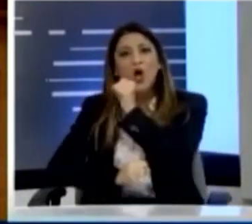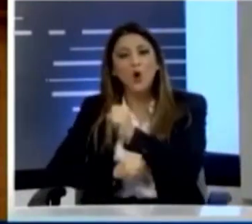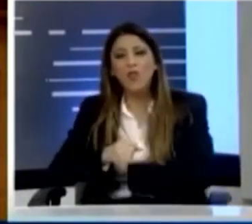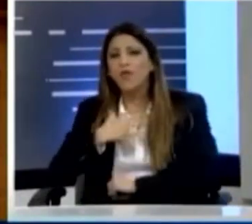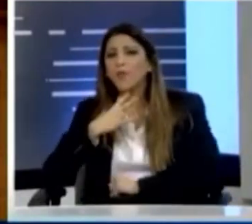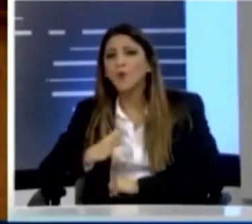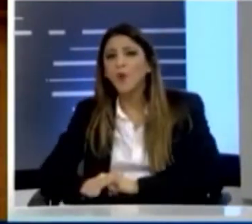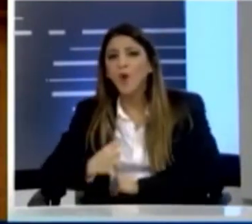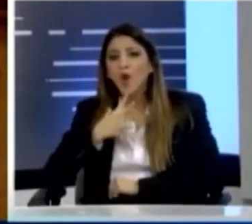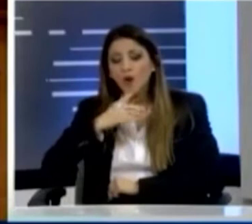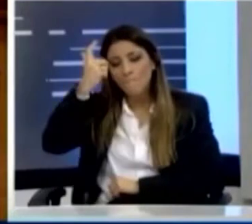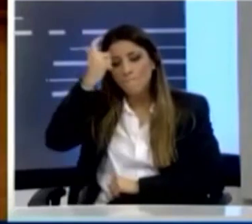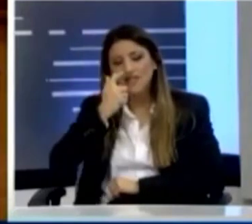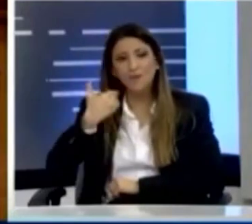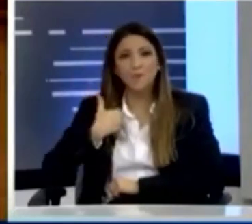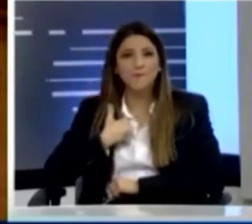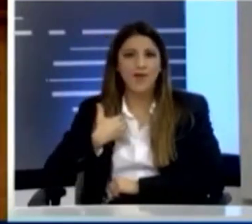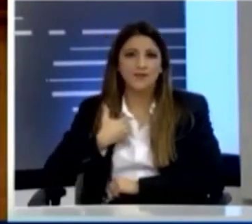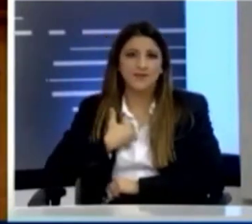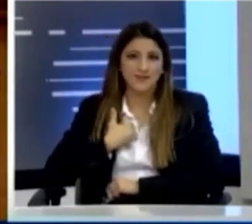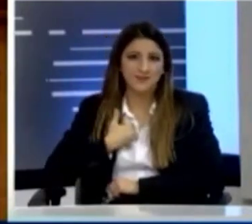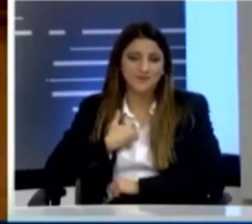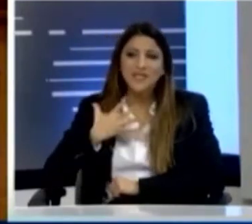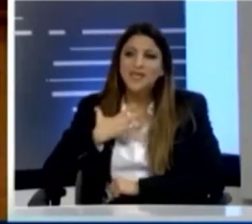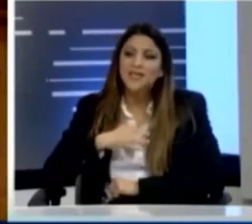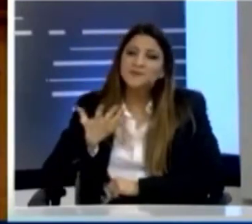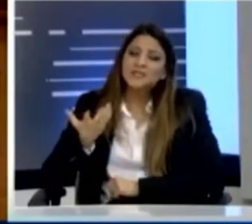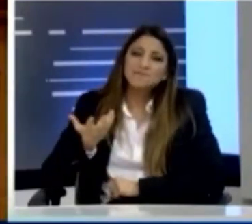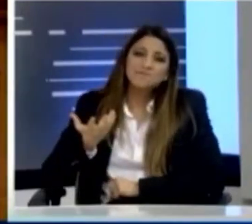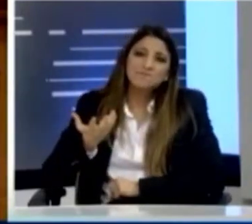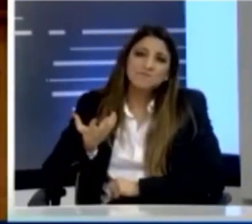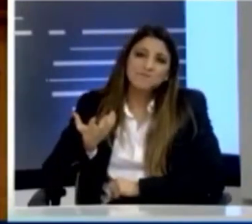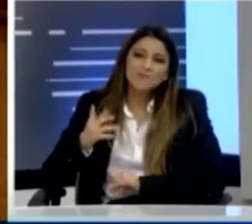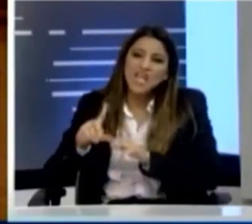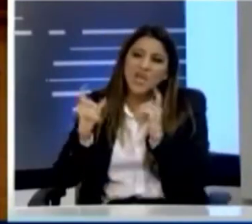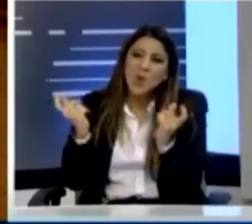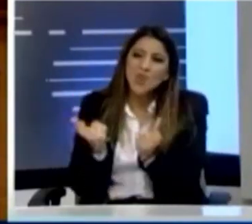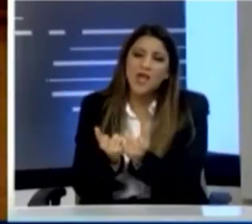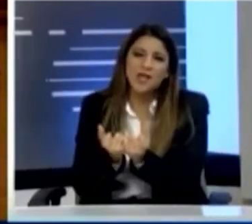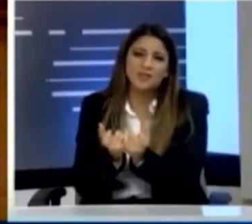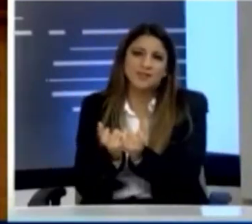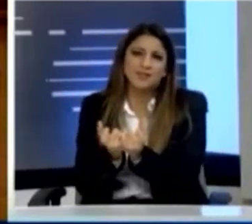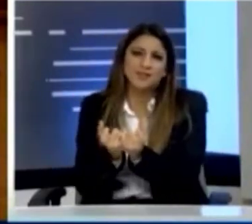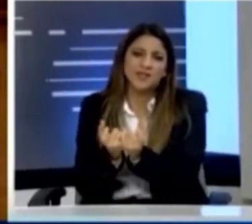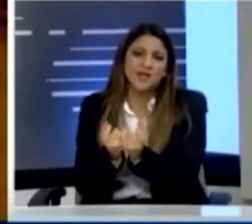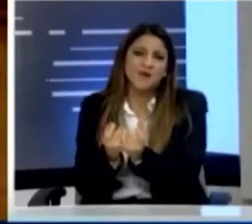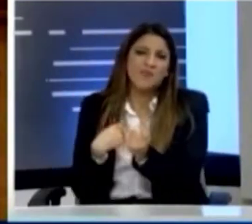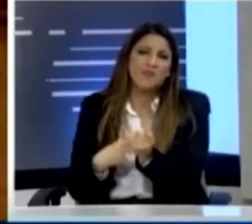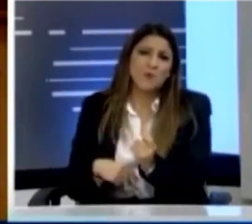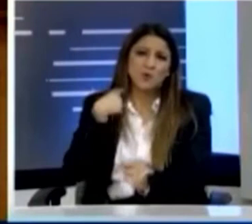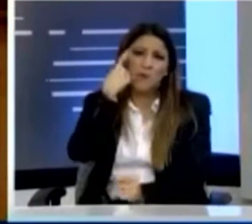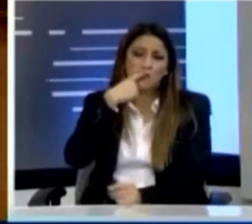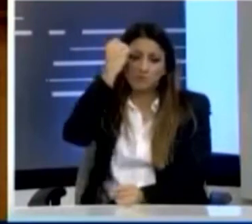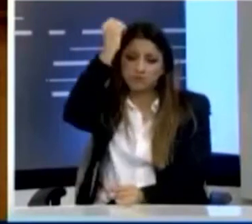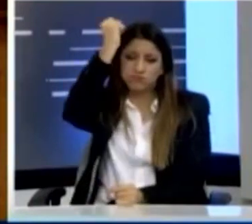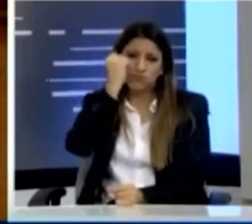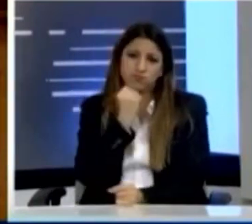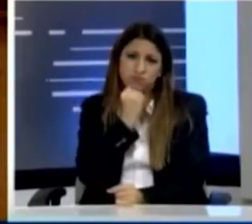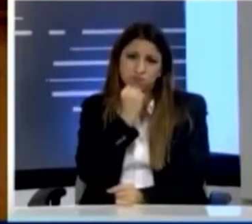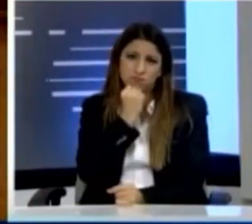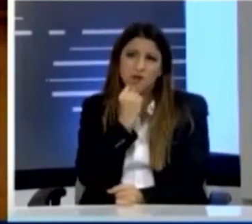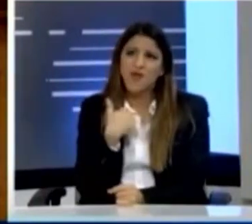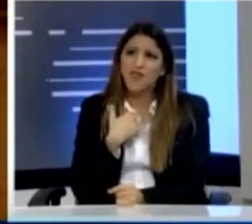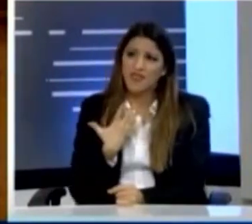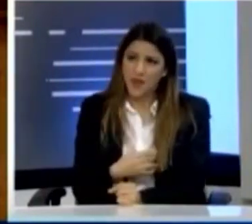παντρεμένη μαζί μου. Είναι, φαίνεται, μέρος της μοίρας των συζύγων και των οικογενειών, των δημοσίων προσώπων στη χώρα αυτή. Να λιδωρούνται,